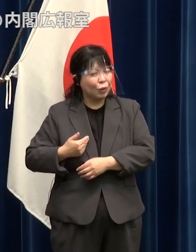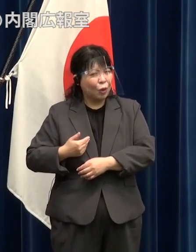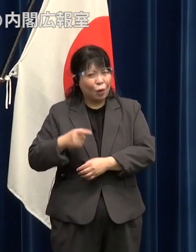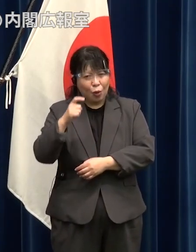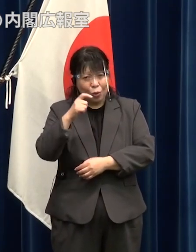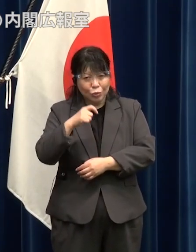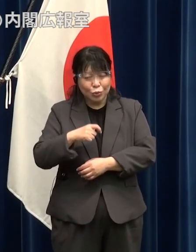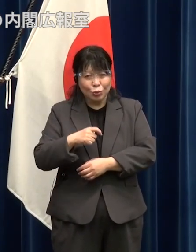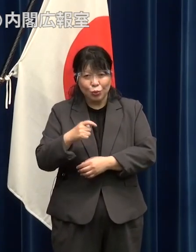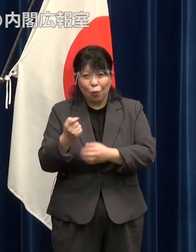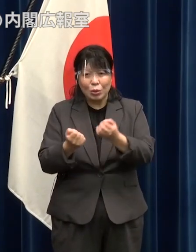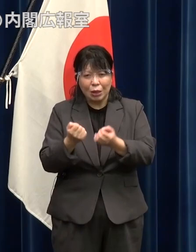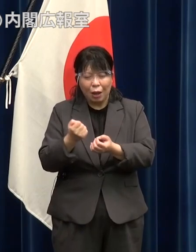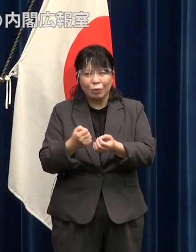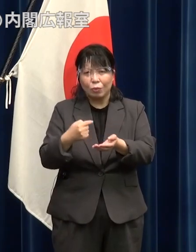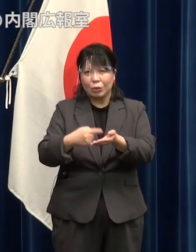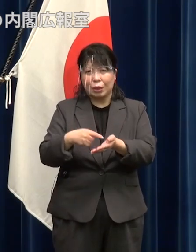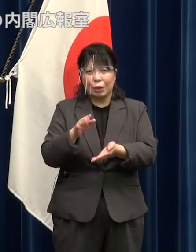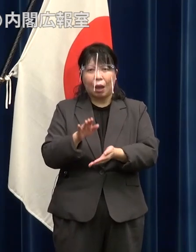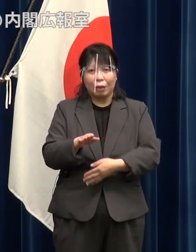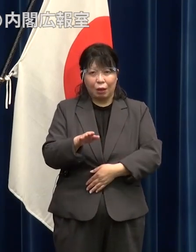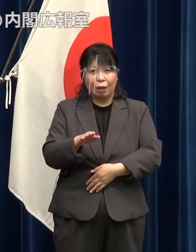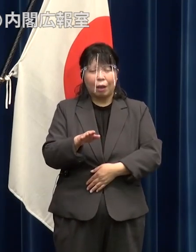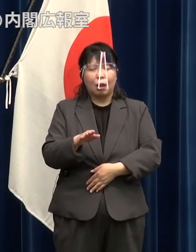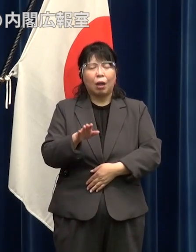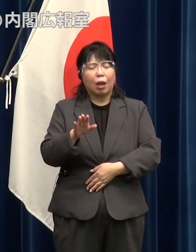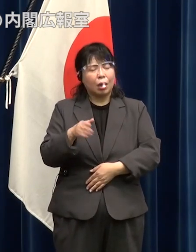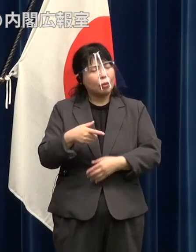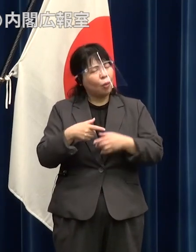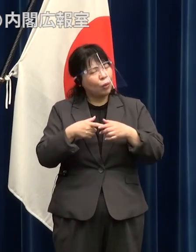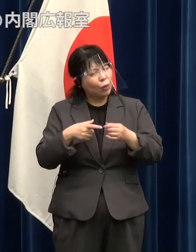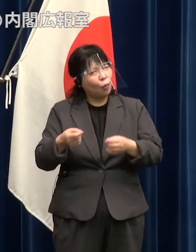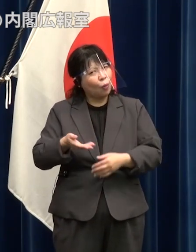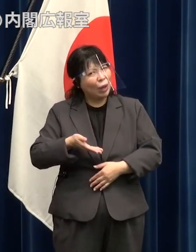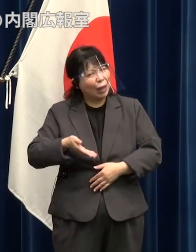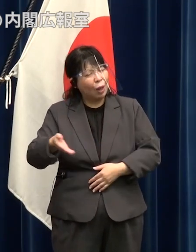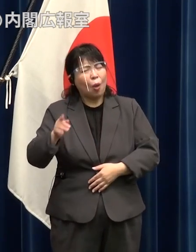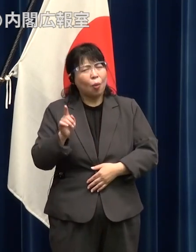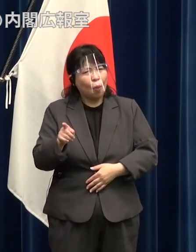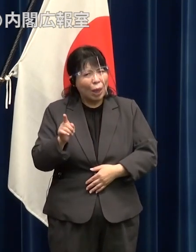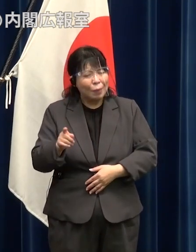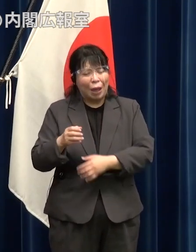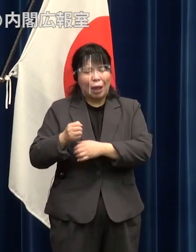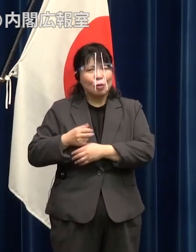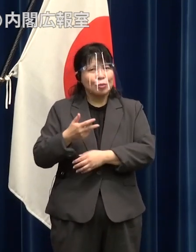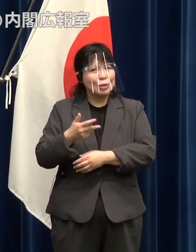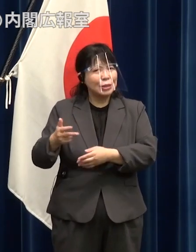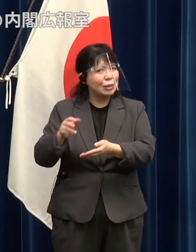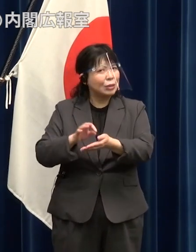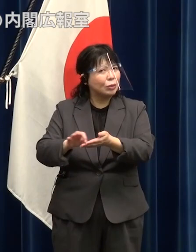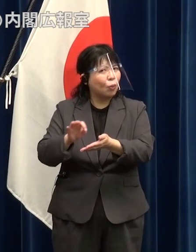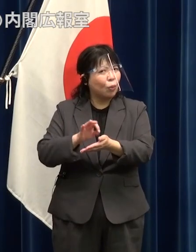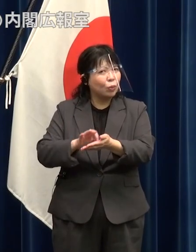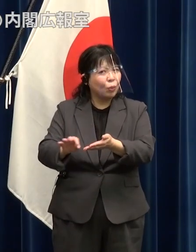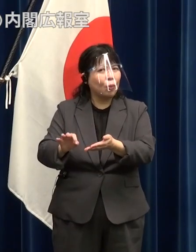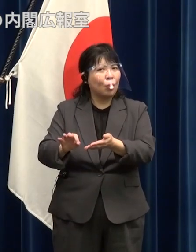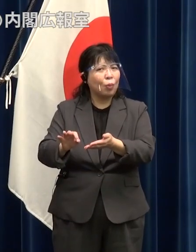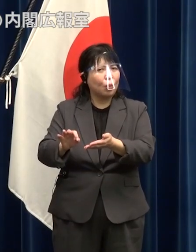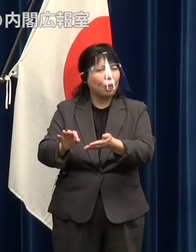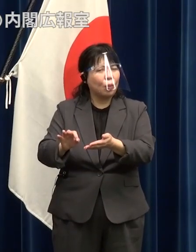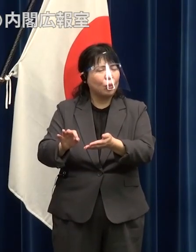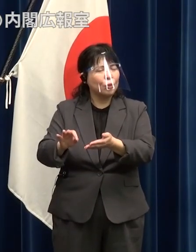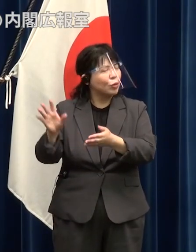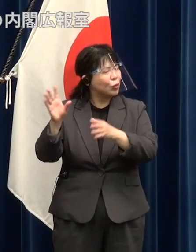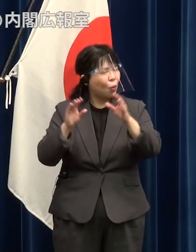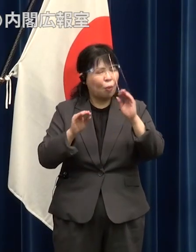古車というご指摘がありましたが日本からの輸出中古車が軍事用途で使用されているという情